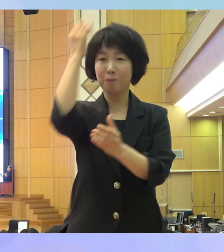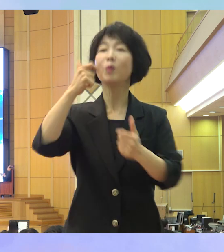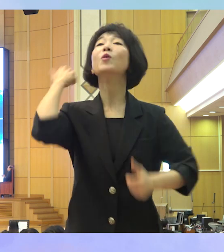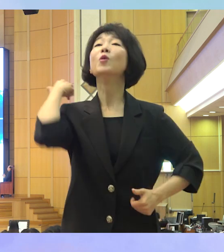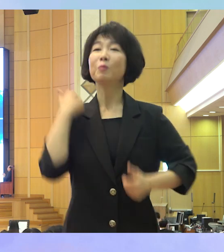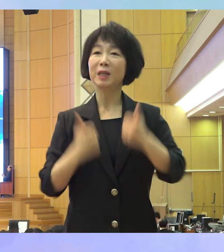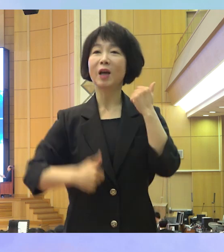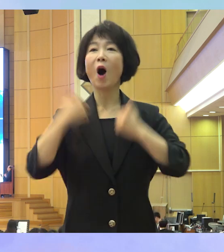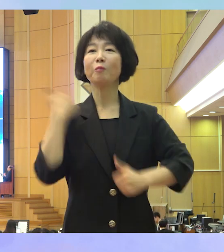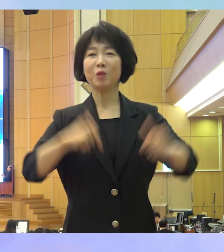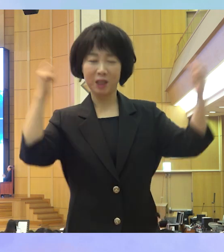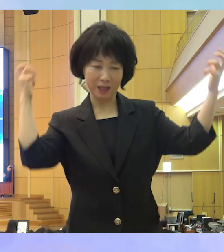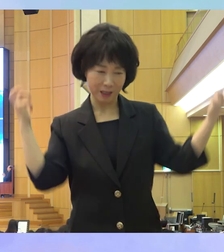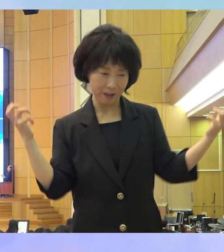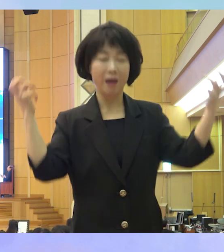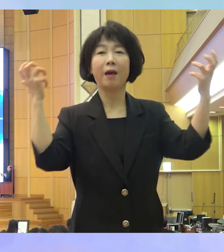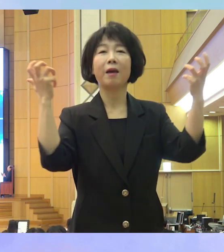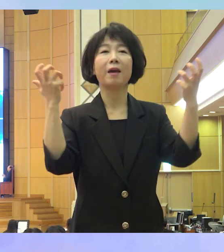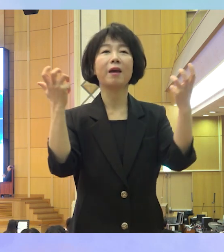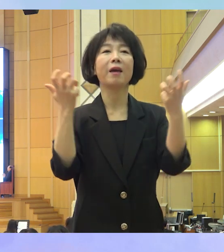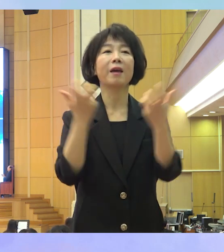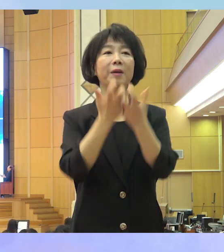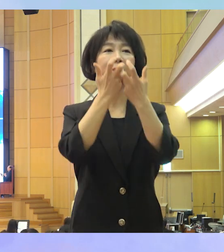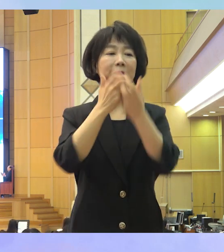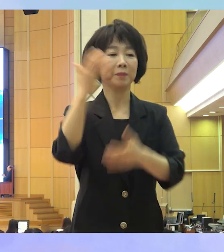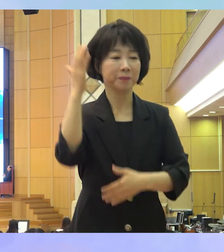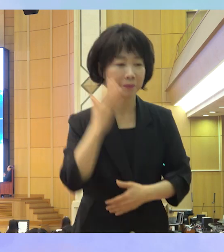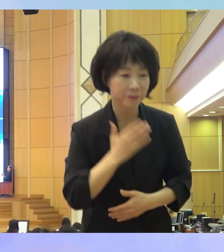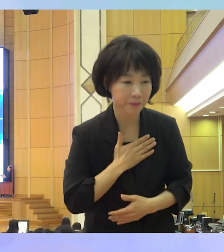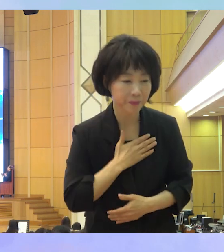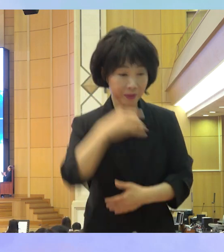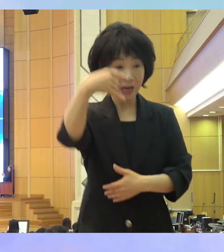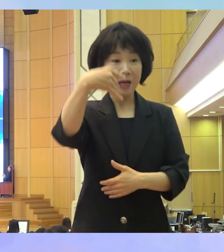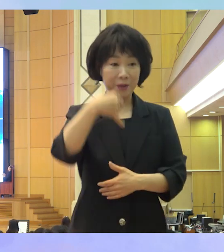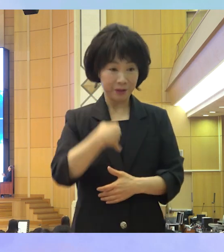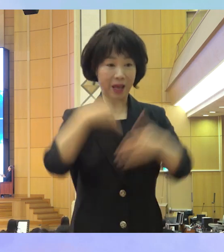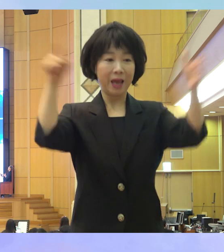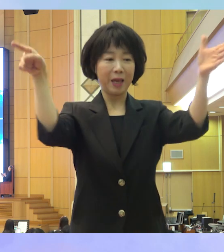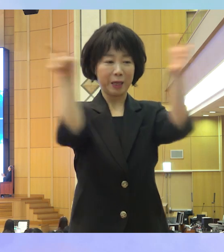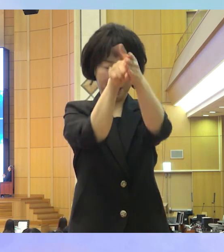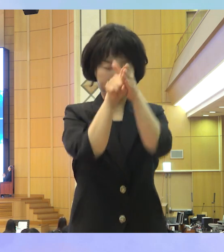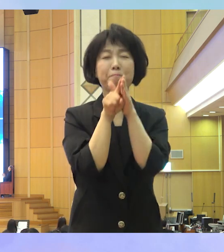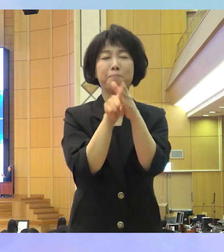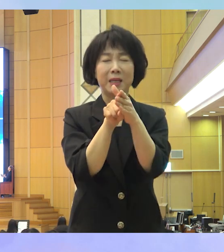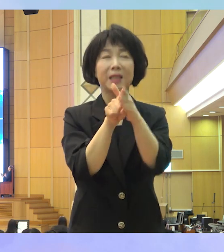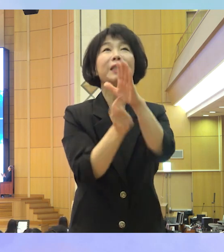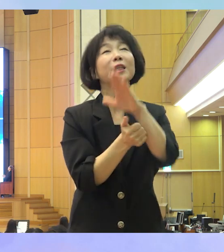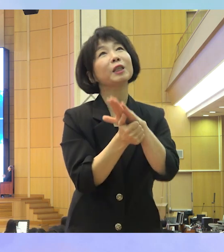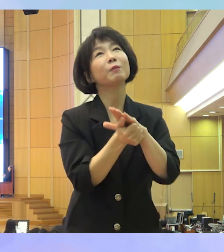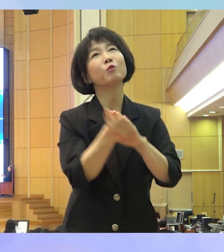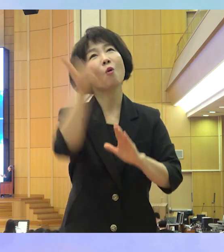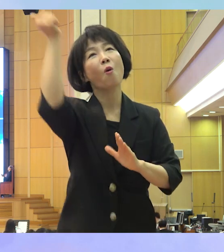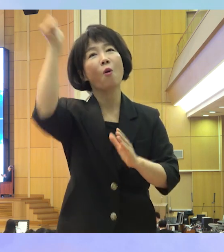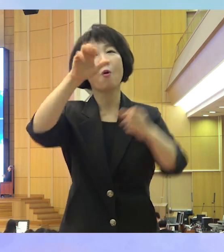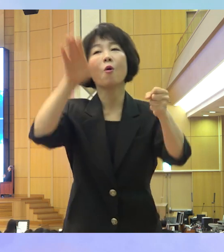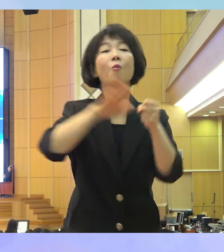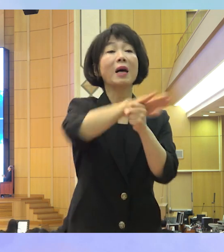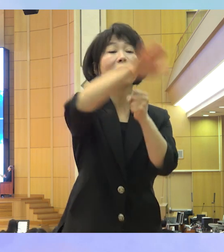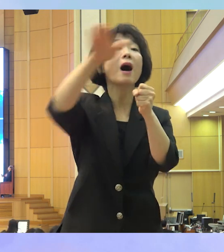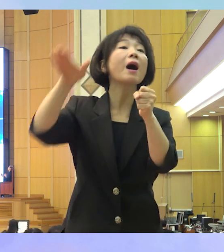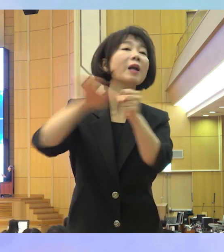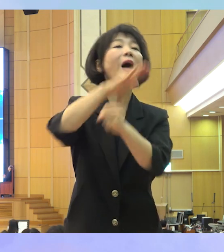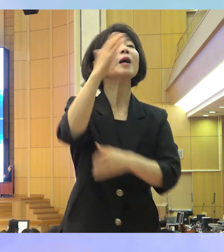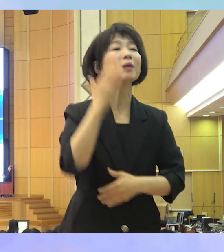샘솟는 기쁨이 넘치. 내게 믿음 소망 사랑 내게 믿음